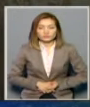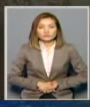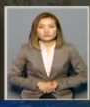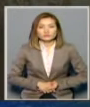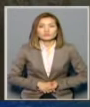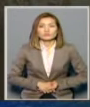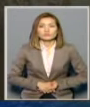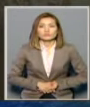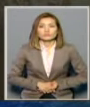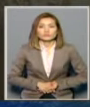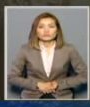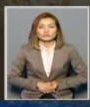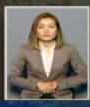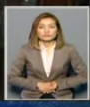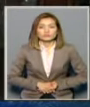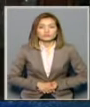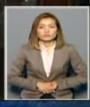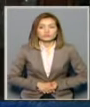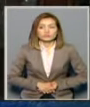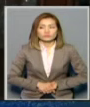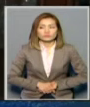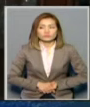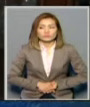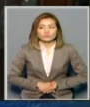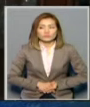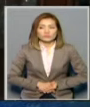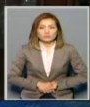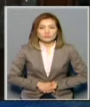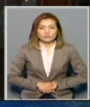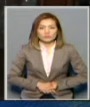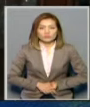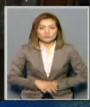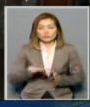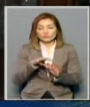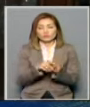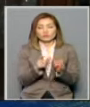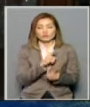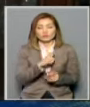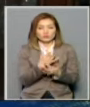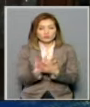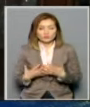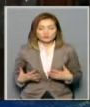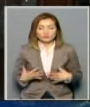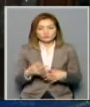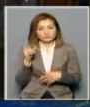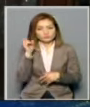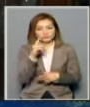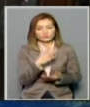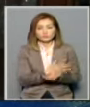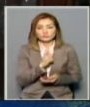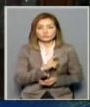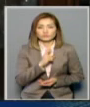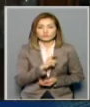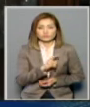мәндегі біздің ұстазымыз. Жігітте болу керек, жет өнердің бәрі біздің ұстазымыз қадырағайдың бойынан табылады.